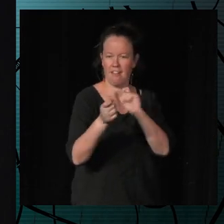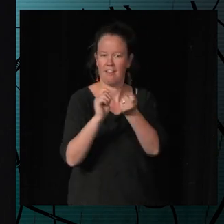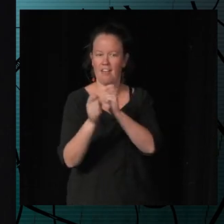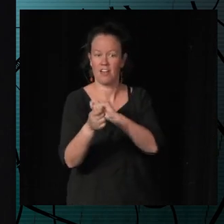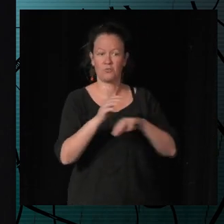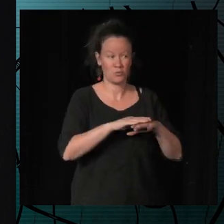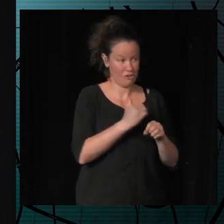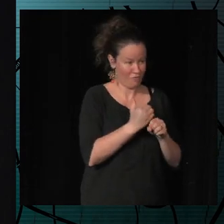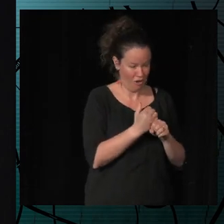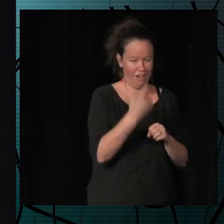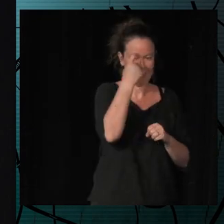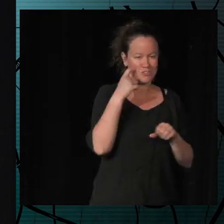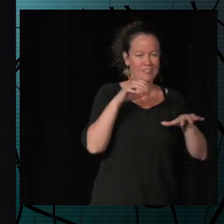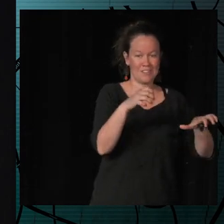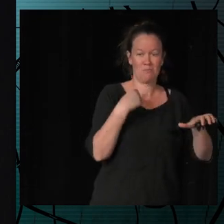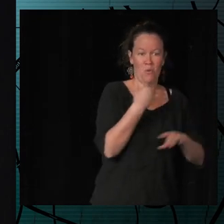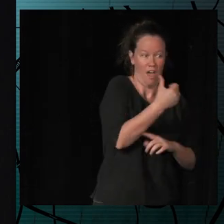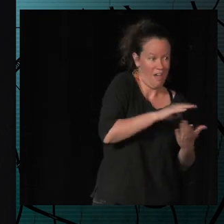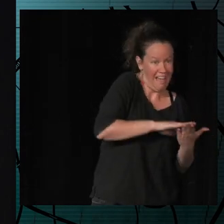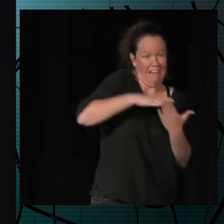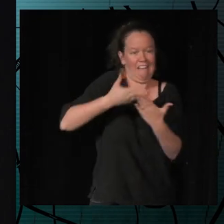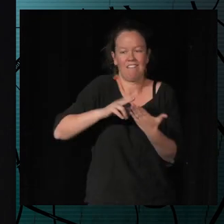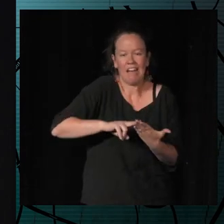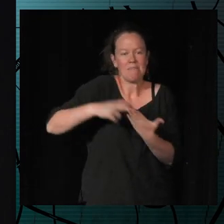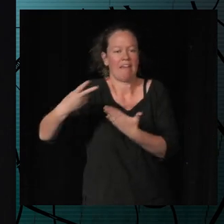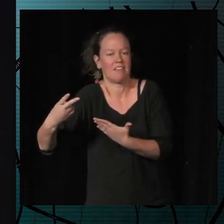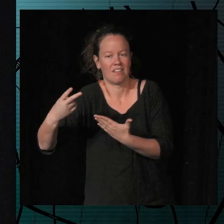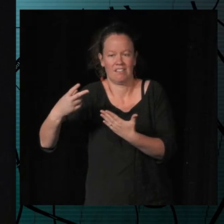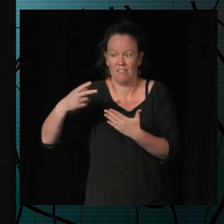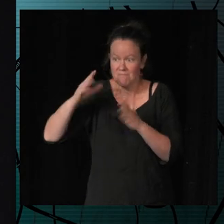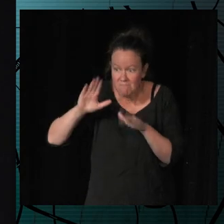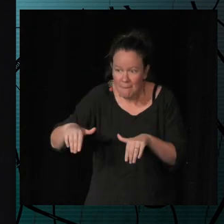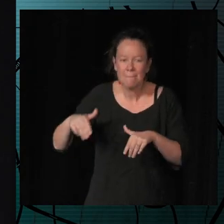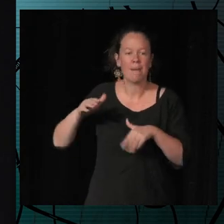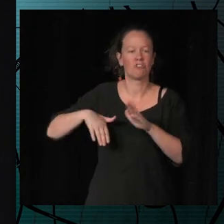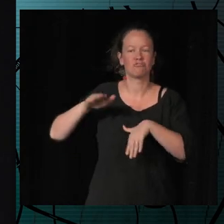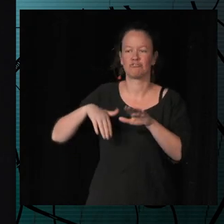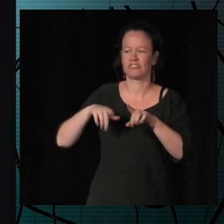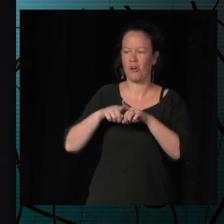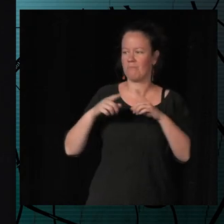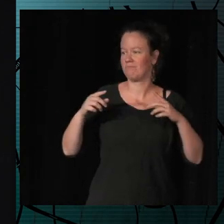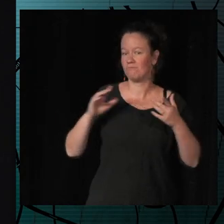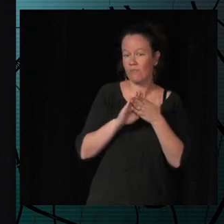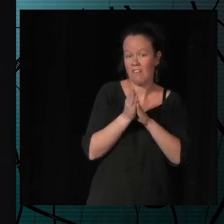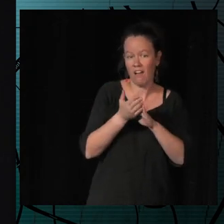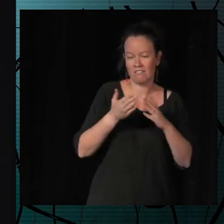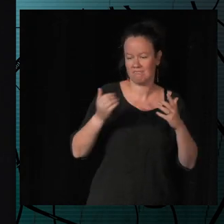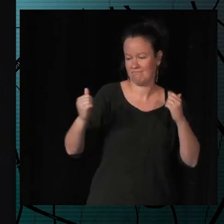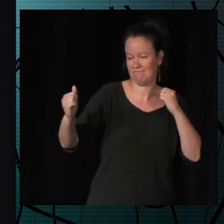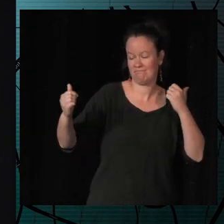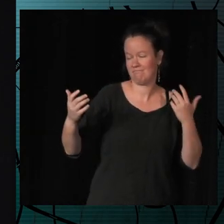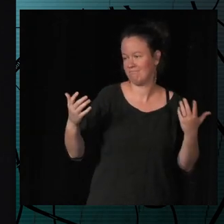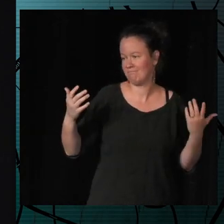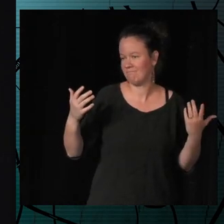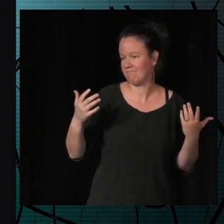1 Resident Evil 2 qui sont développés en interne et qui voilà qui augmente encore l'effet mythologique de de titres qui sont maintenant devenus